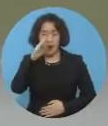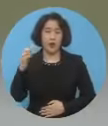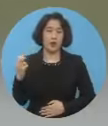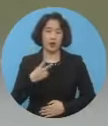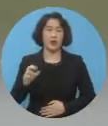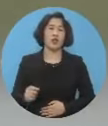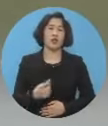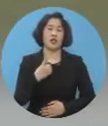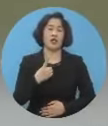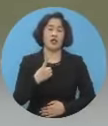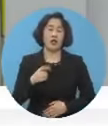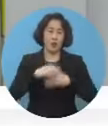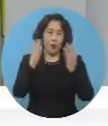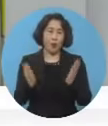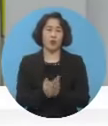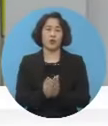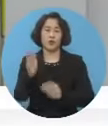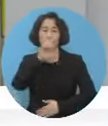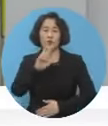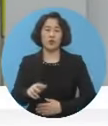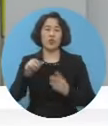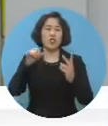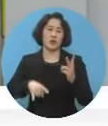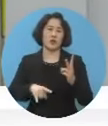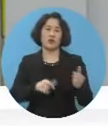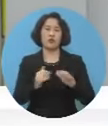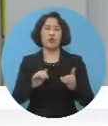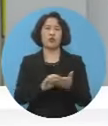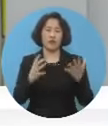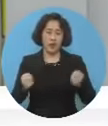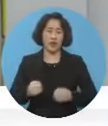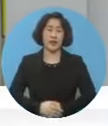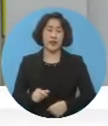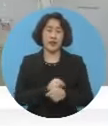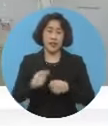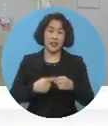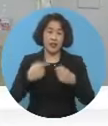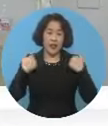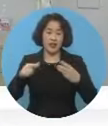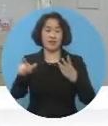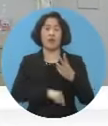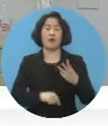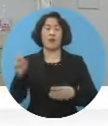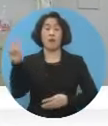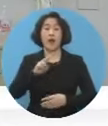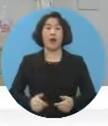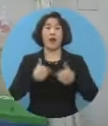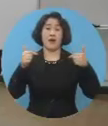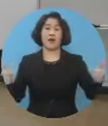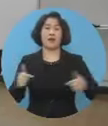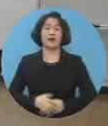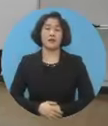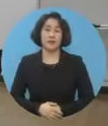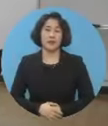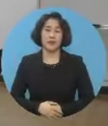뇌혈관 질환 둘다 전국 2위 입니다 특히 해마다 3월에 급증하고 있습니다